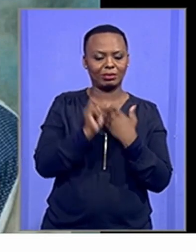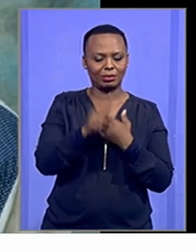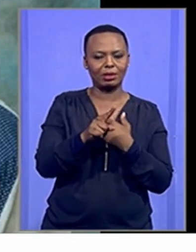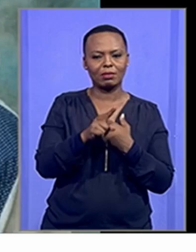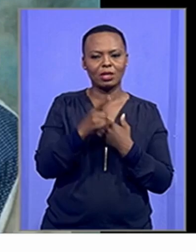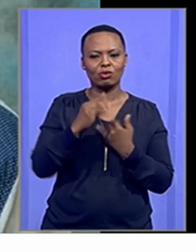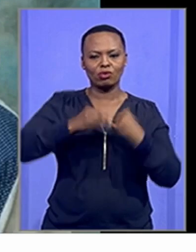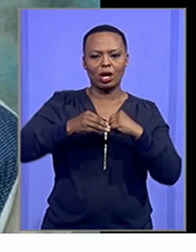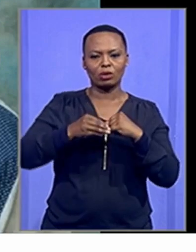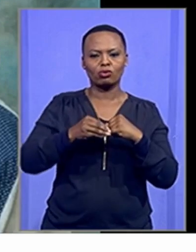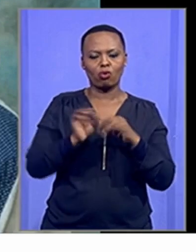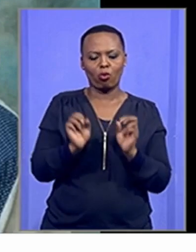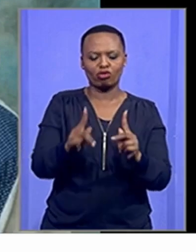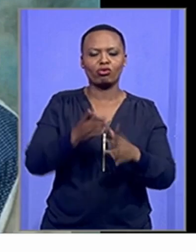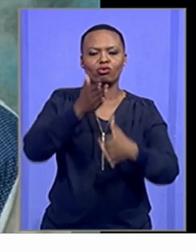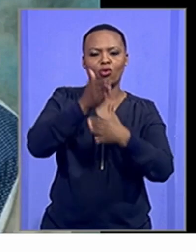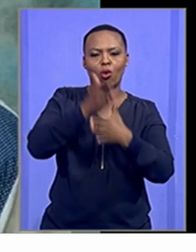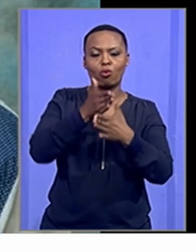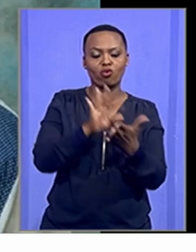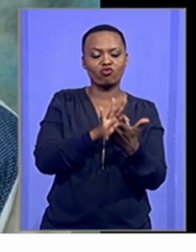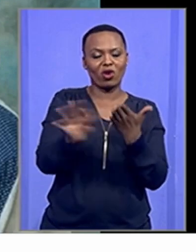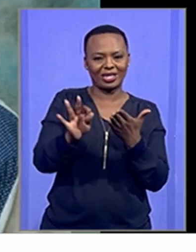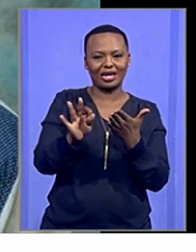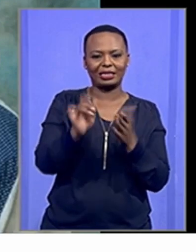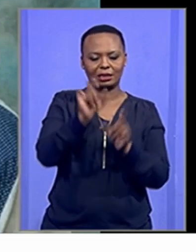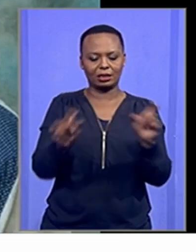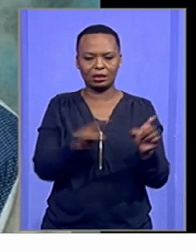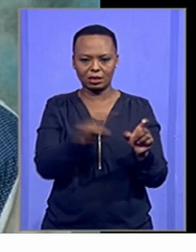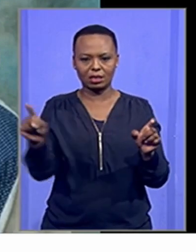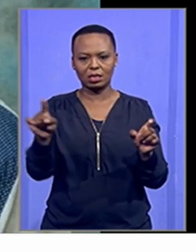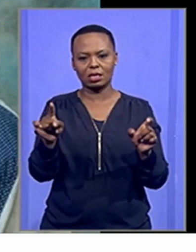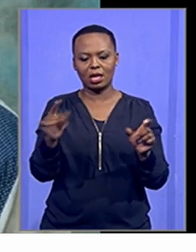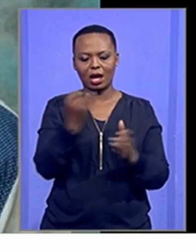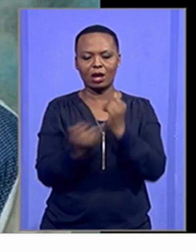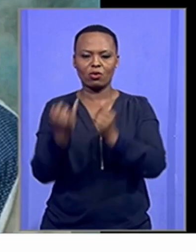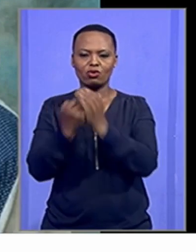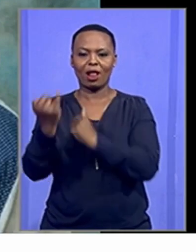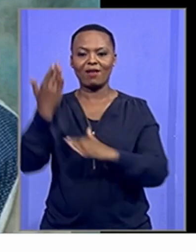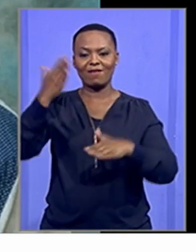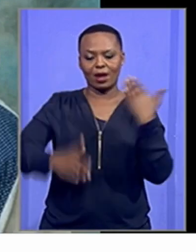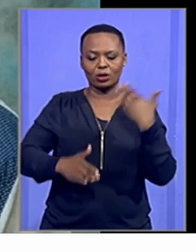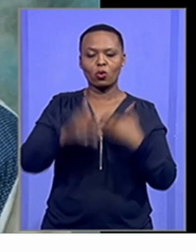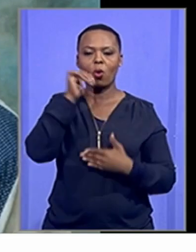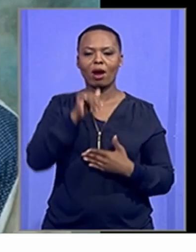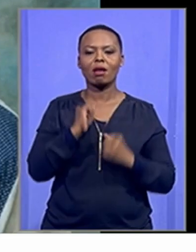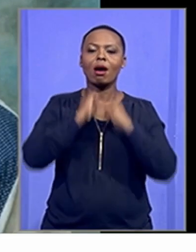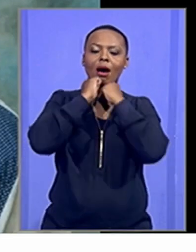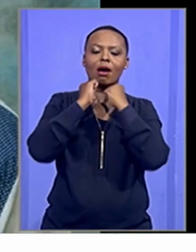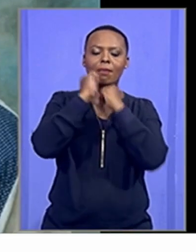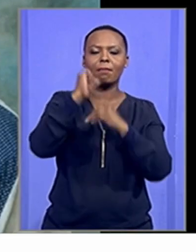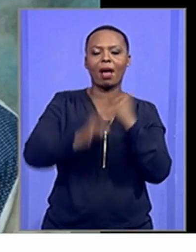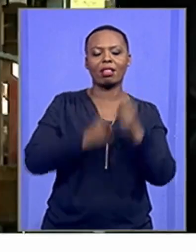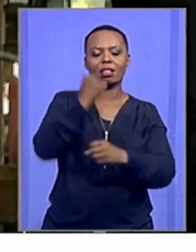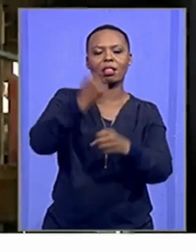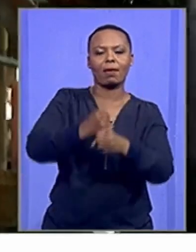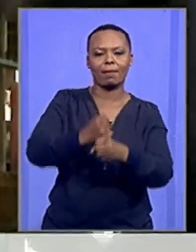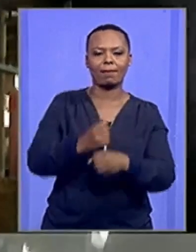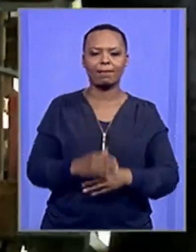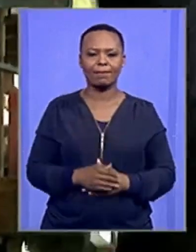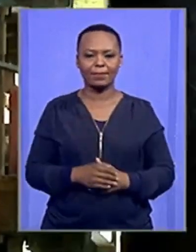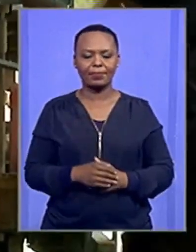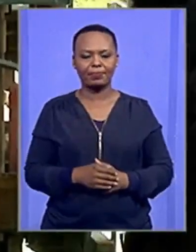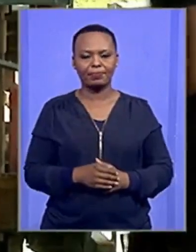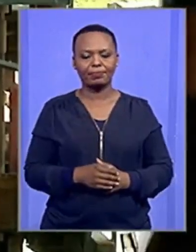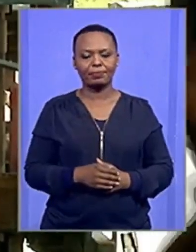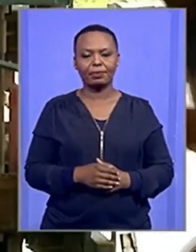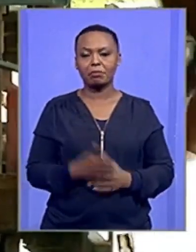tlhola ditiro. Dikontraka tsa bona dis beneficiaries di fela ka Agostose ngwaga o tlang. Ga go